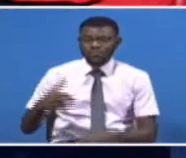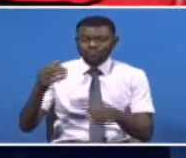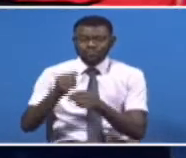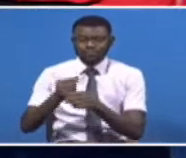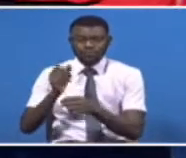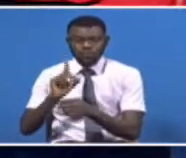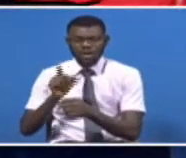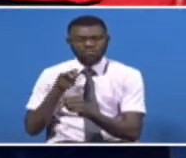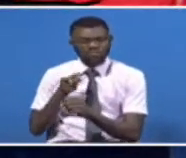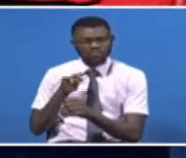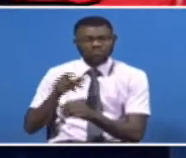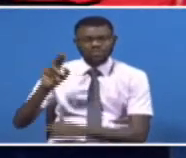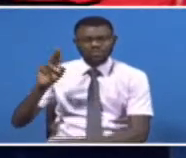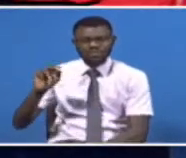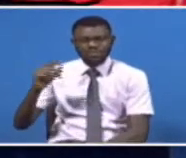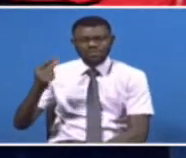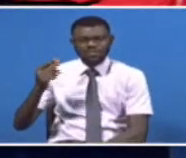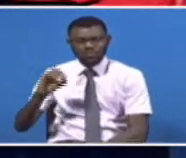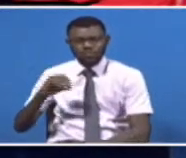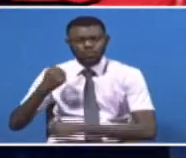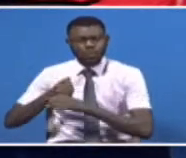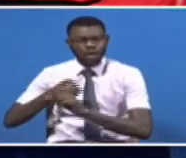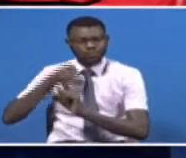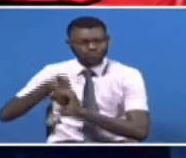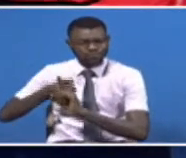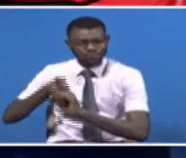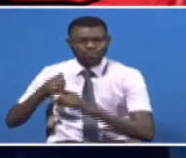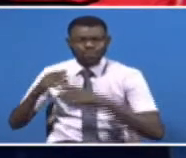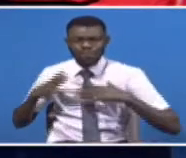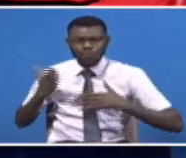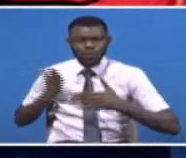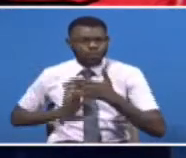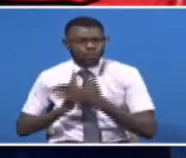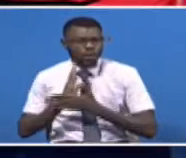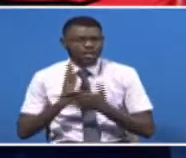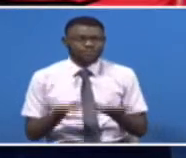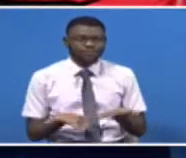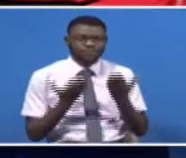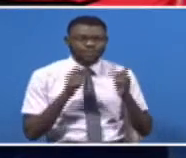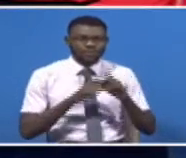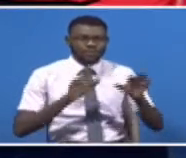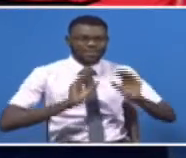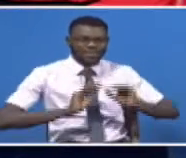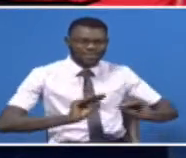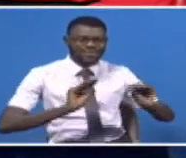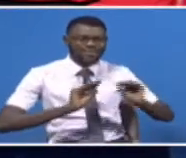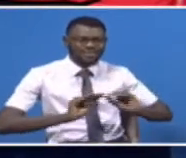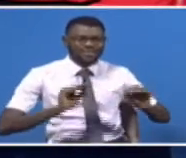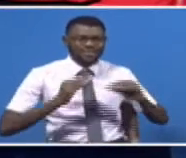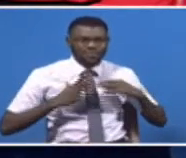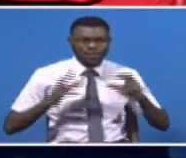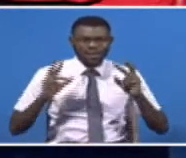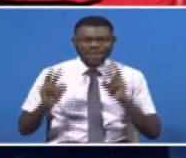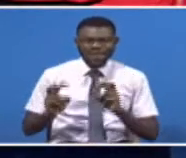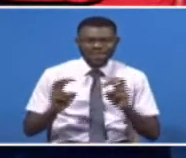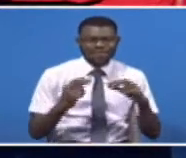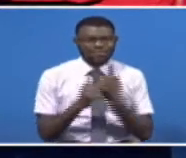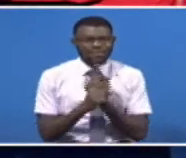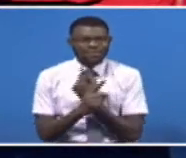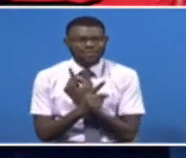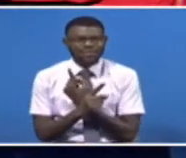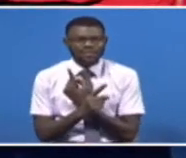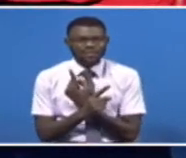lisilo la serikali la kutetea haki za binadamu ambalo pia hutoa mafunzo kwa nyanja tofauti la